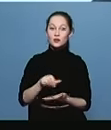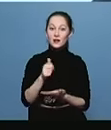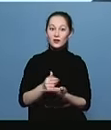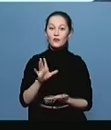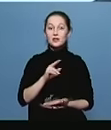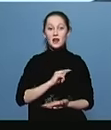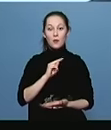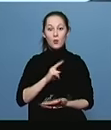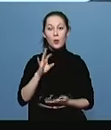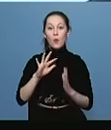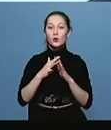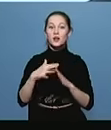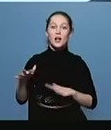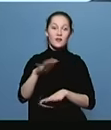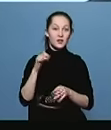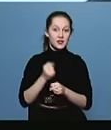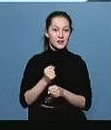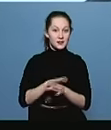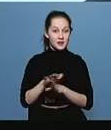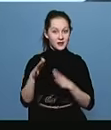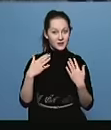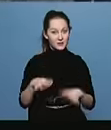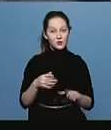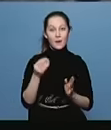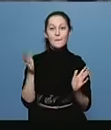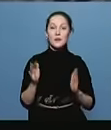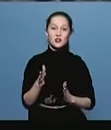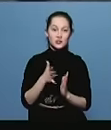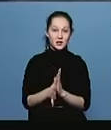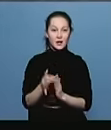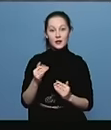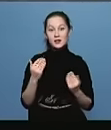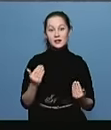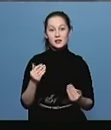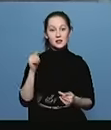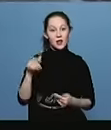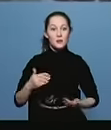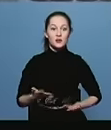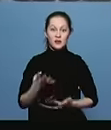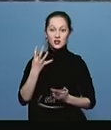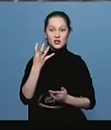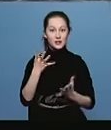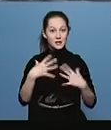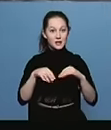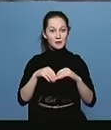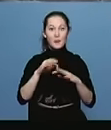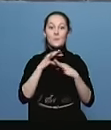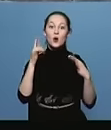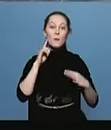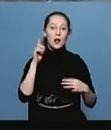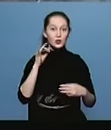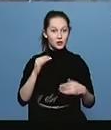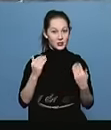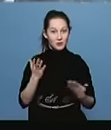работы по деревне сделаны, это очень хорошо, это уже меньше затрат. Сейчас в Мореважае проживает 400 семей, много молодежи. И теперь,